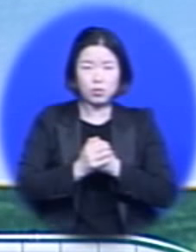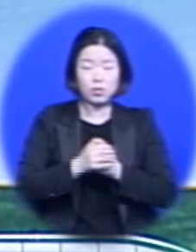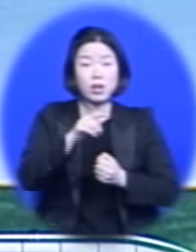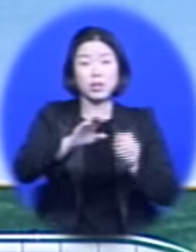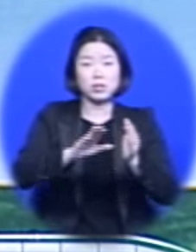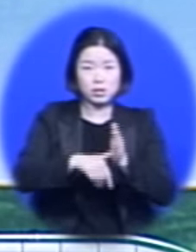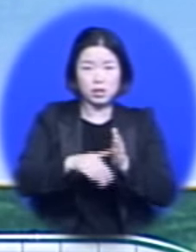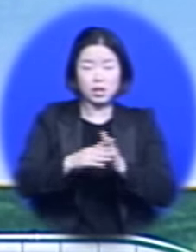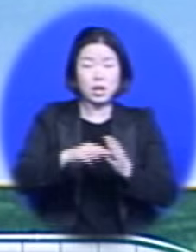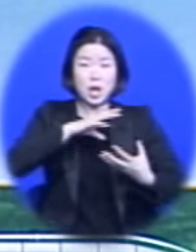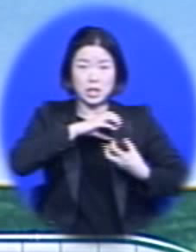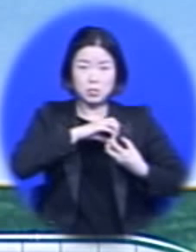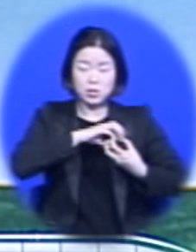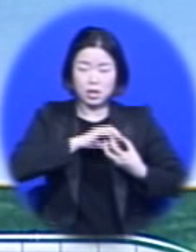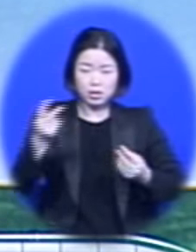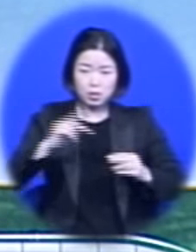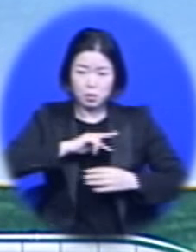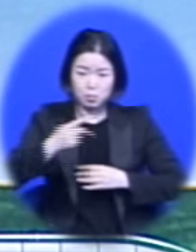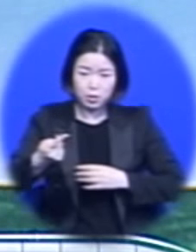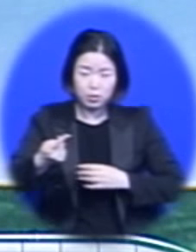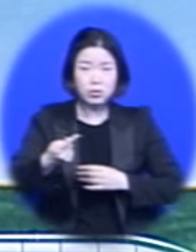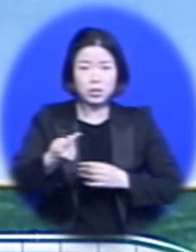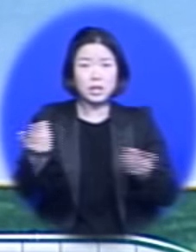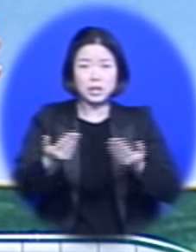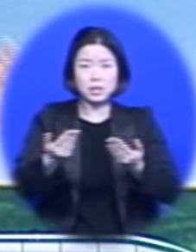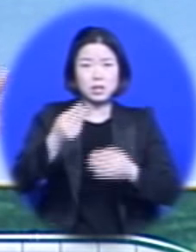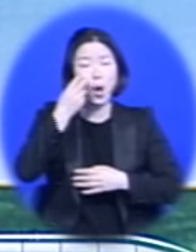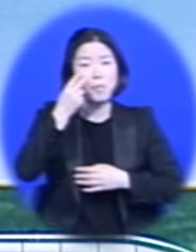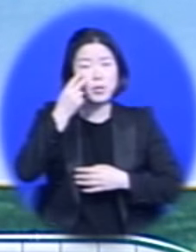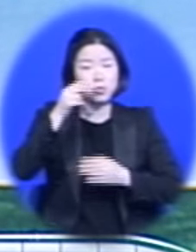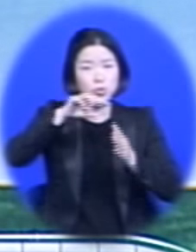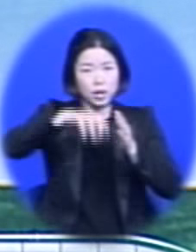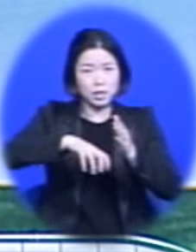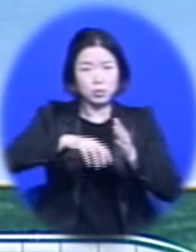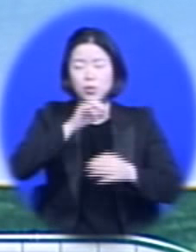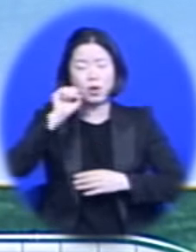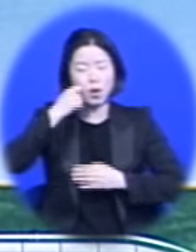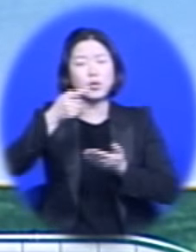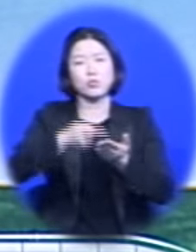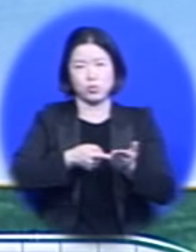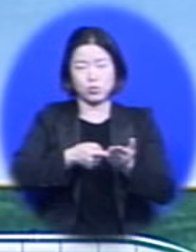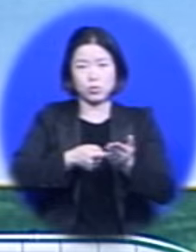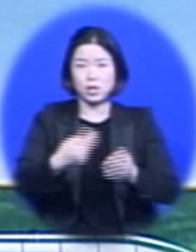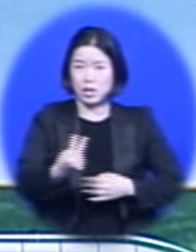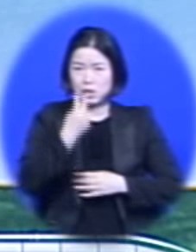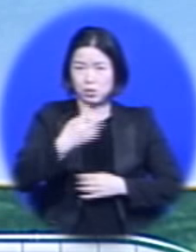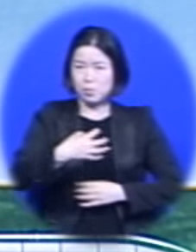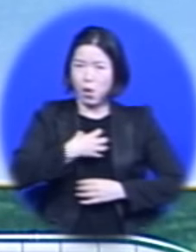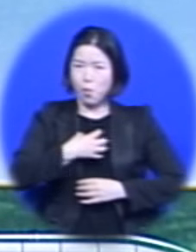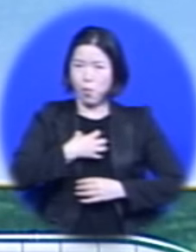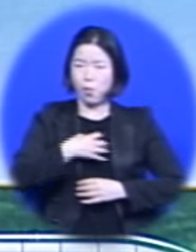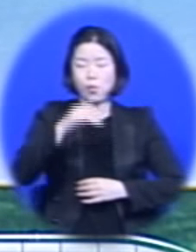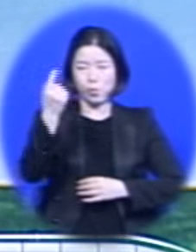그때 당시만 해도 심장 이식이 미국에서도 아주 어려운 수술이었던 때 생명의 이제 위기가